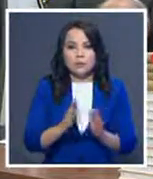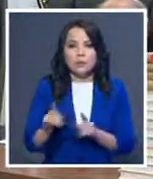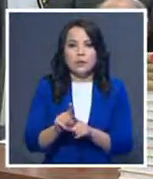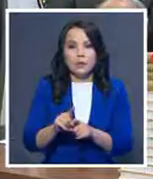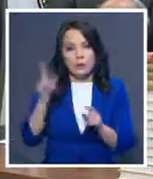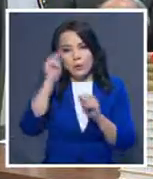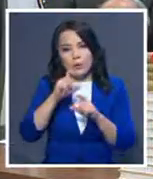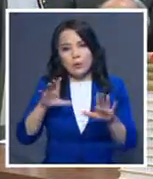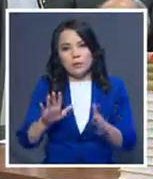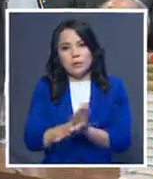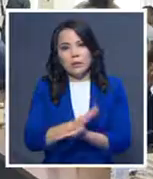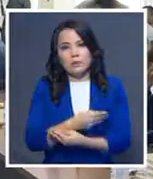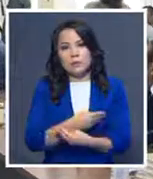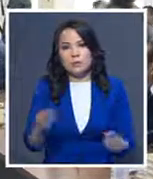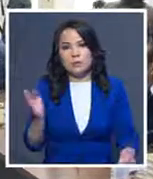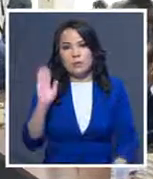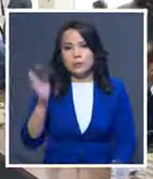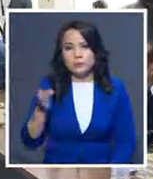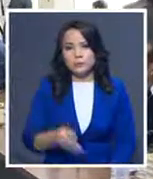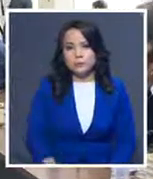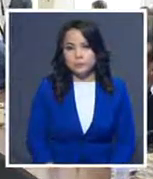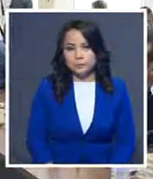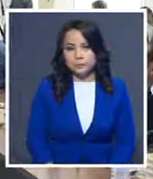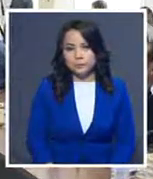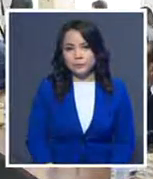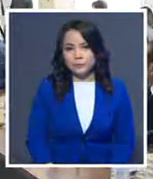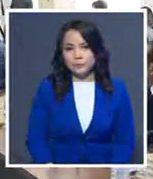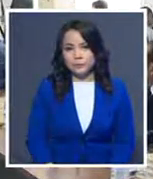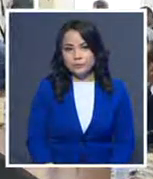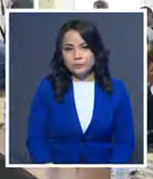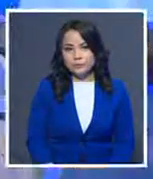тегін таратылады. Амангелді Ерболат Қуанышев, Қазақстан ұлттық телеарнасы.